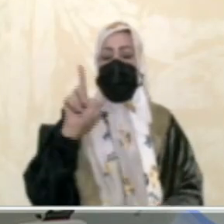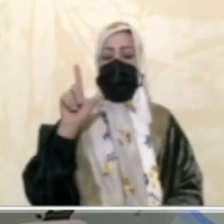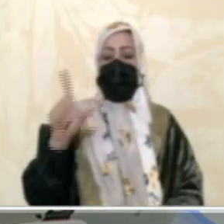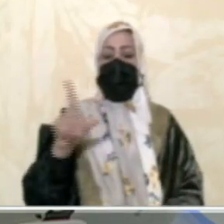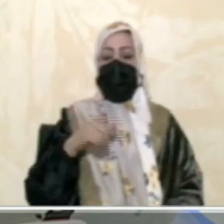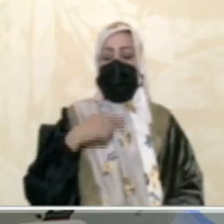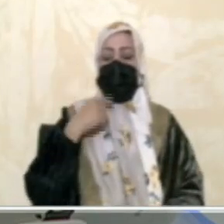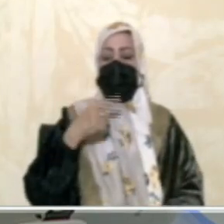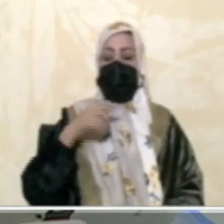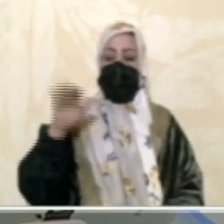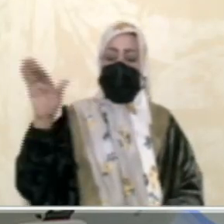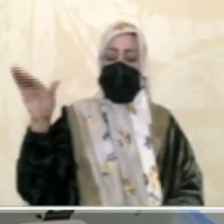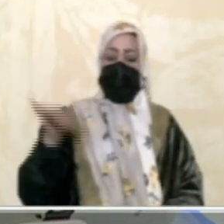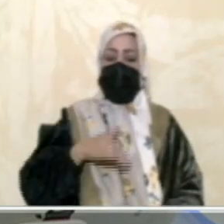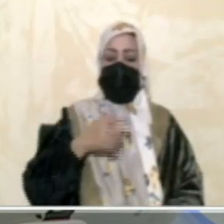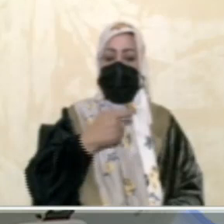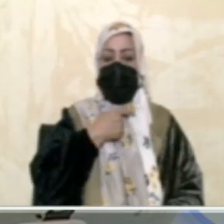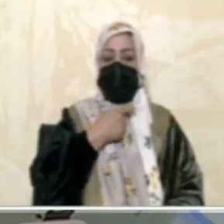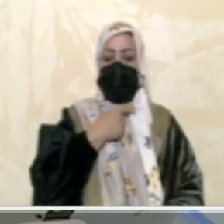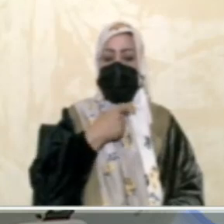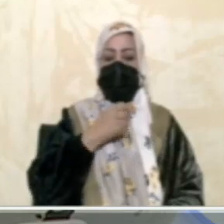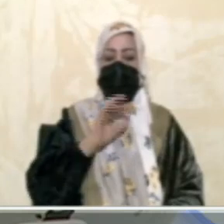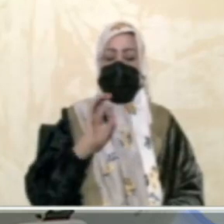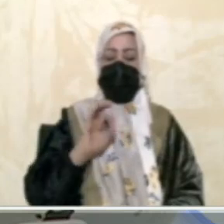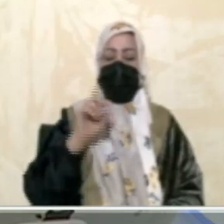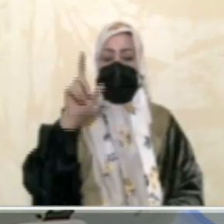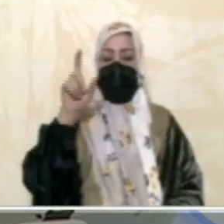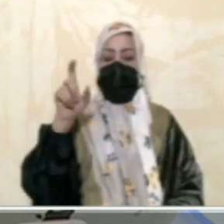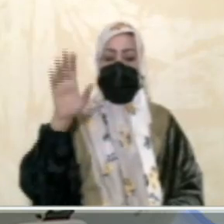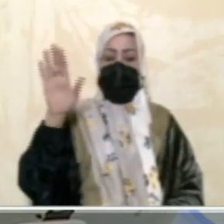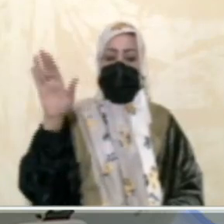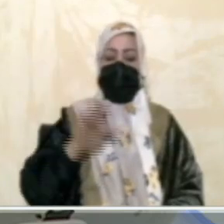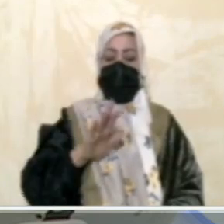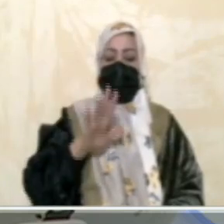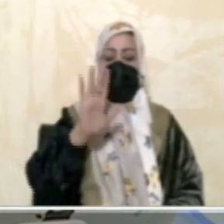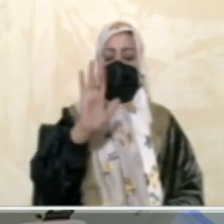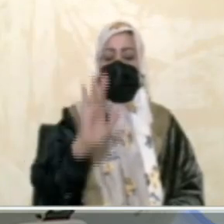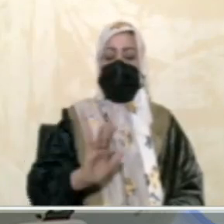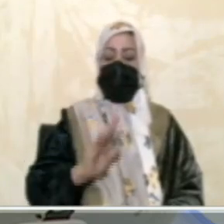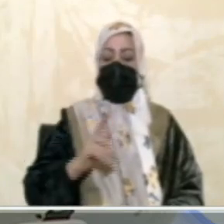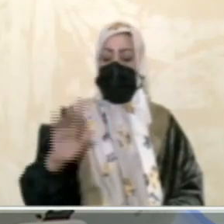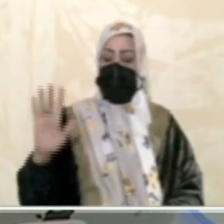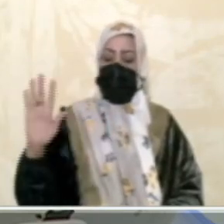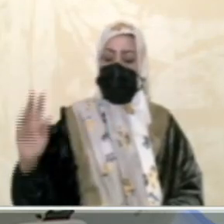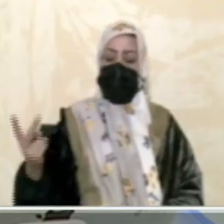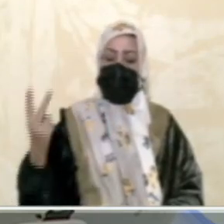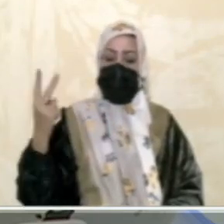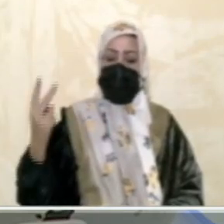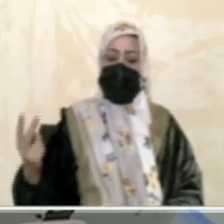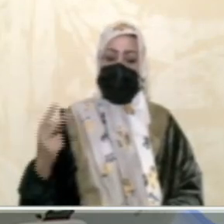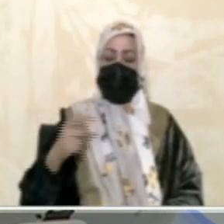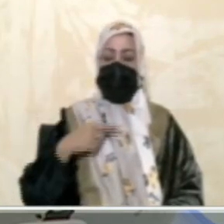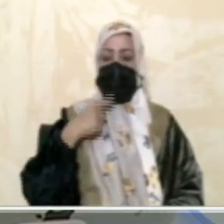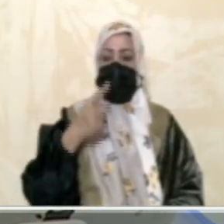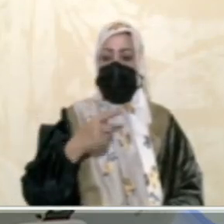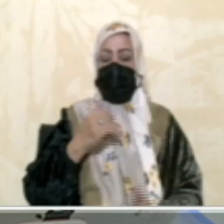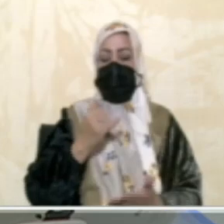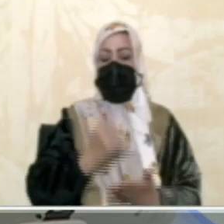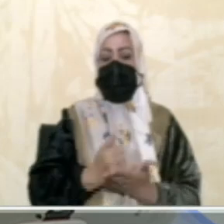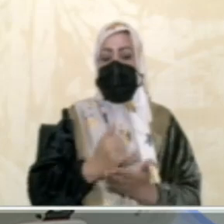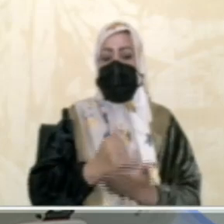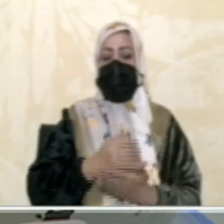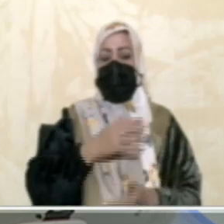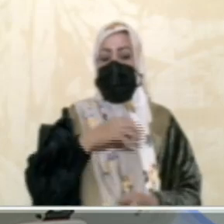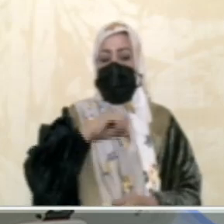فلا يجلس حتى يركع ركعتين وثبت عنه ايضا صلى الله عليه وسلم انه كان على المنبر